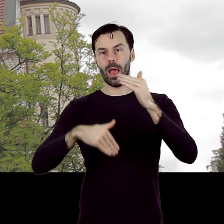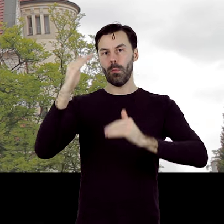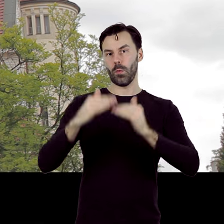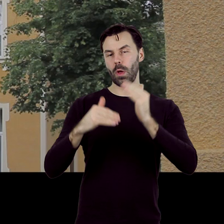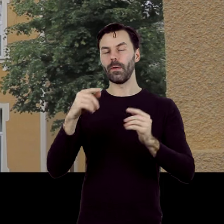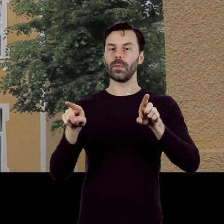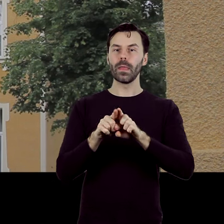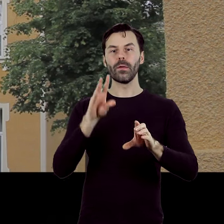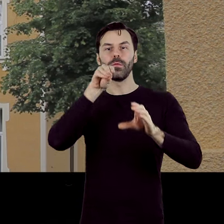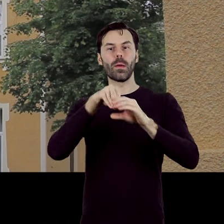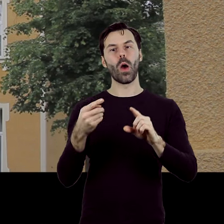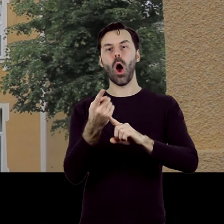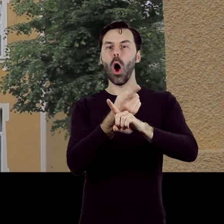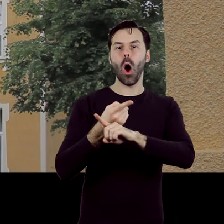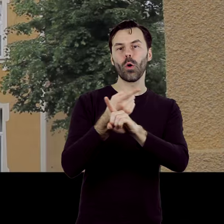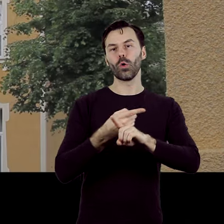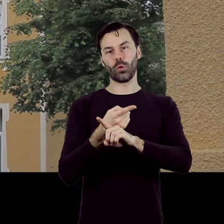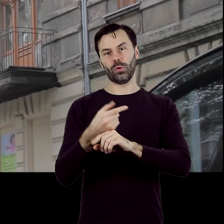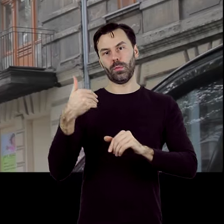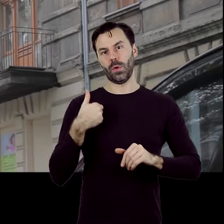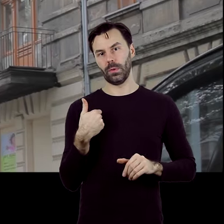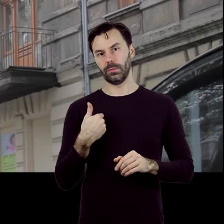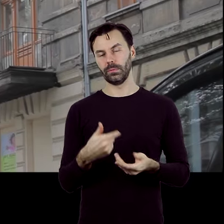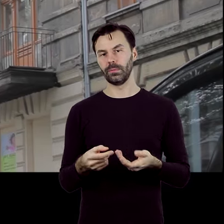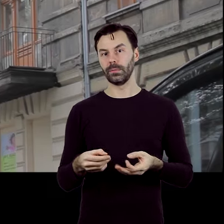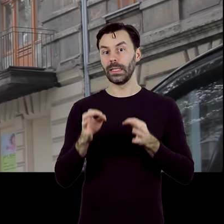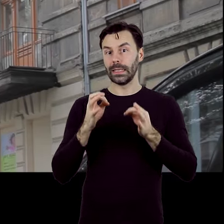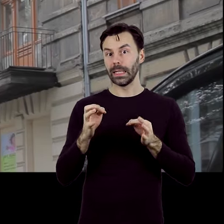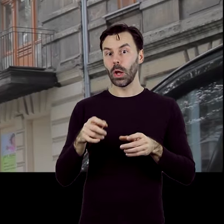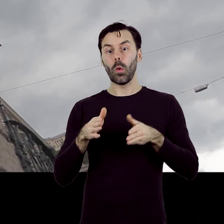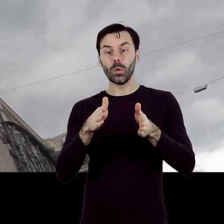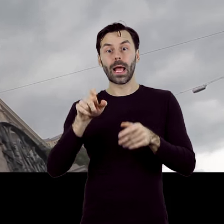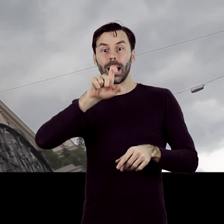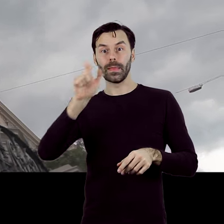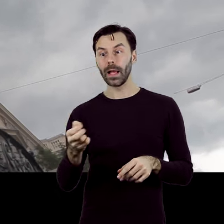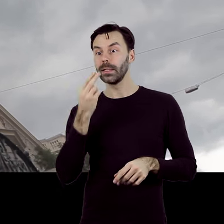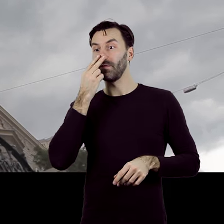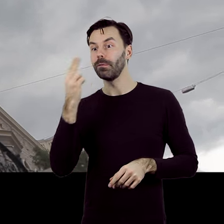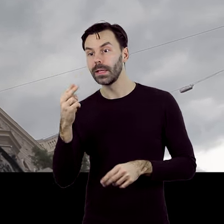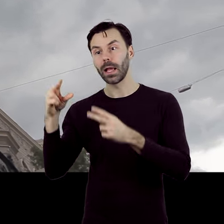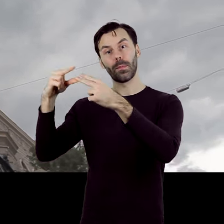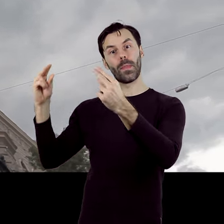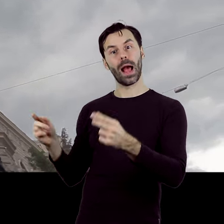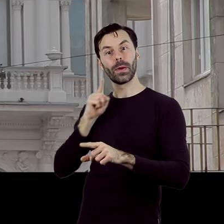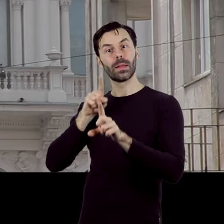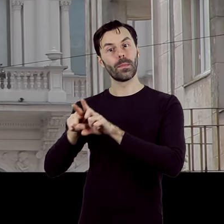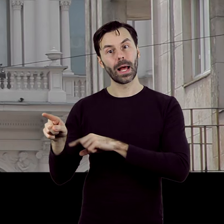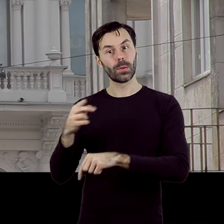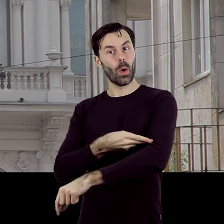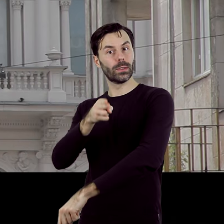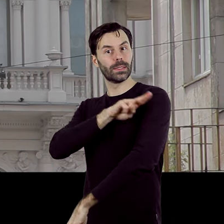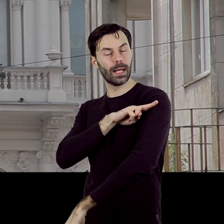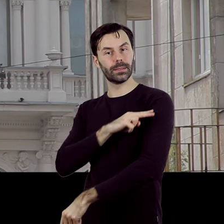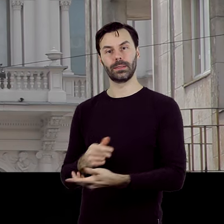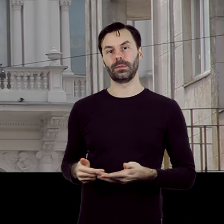z ogrodami. Dzięki temu, dziś wędrując krótkim odcinkiem ulicy Gdańskiej, mijamy pałace braci Poznańskich, Karola